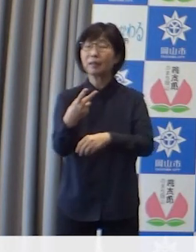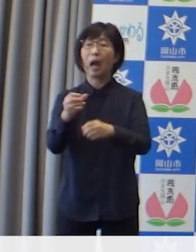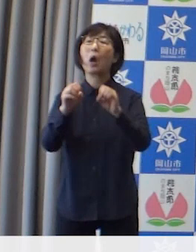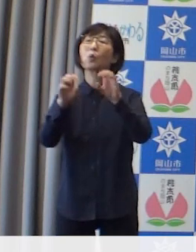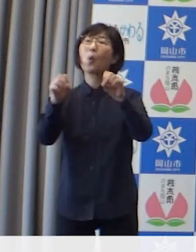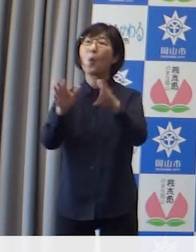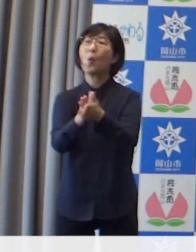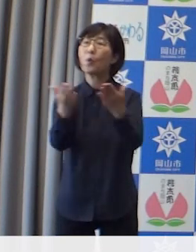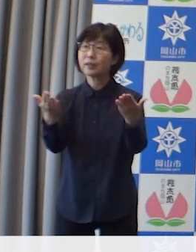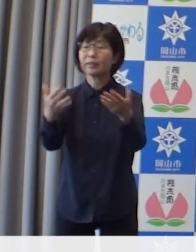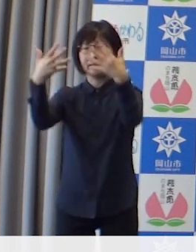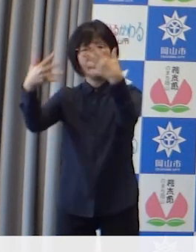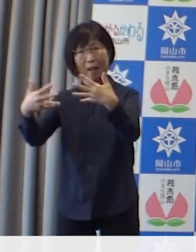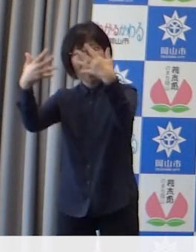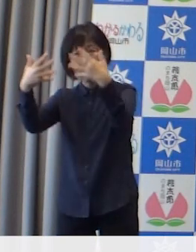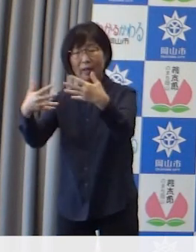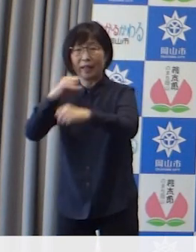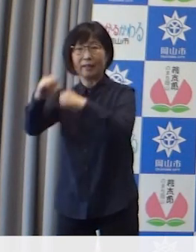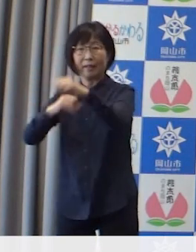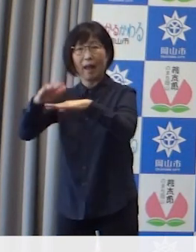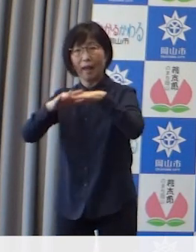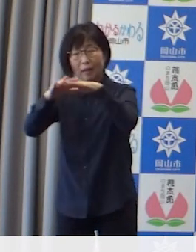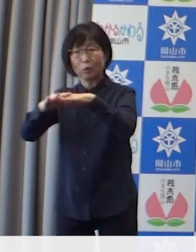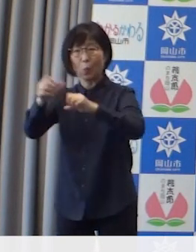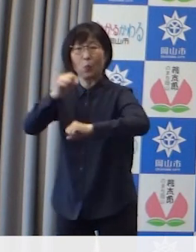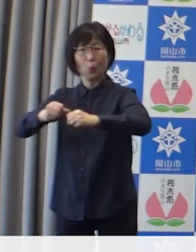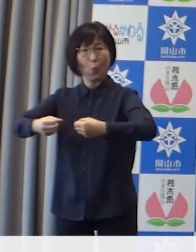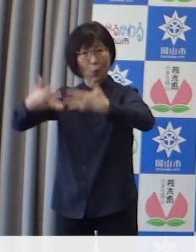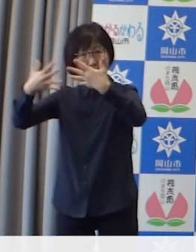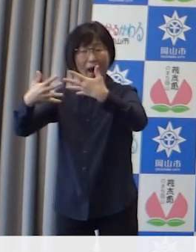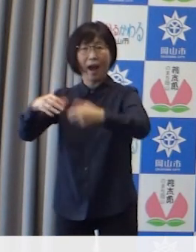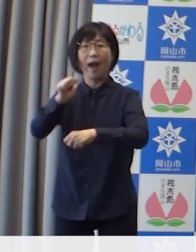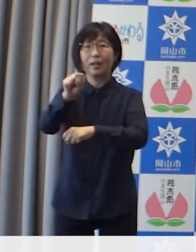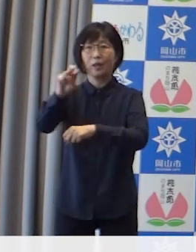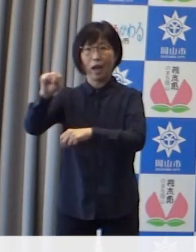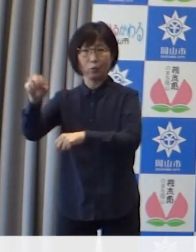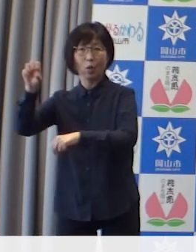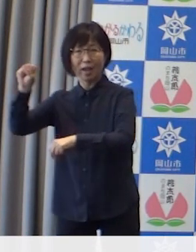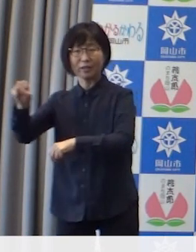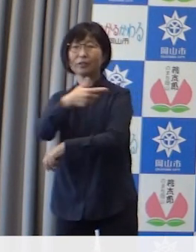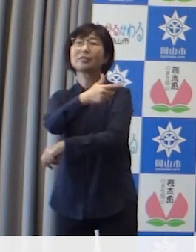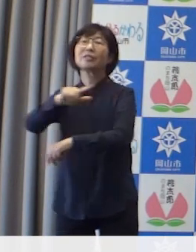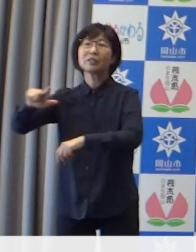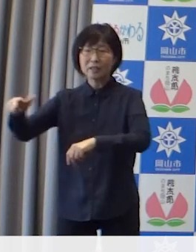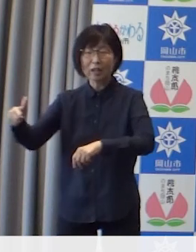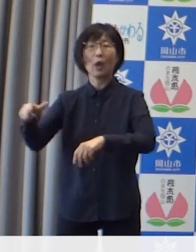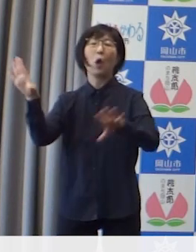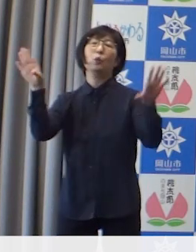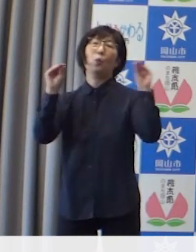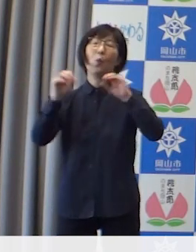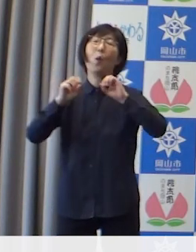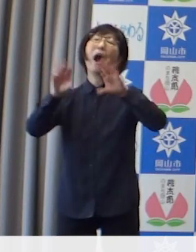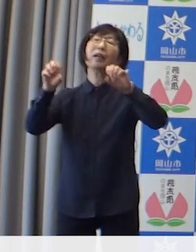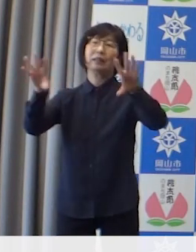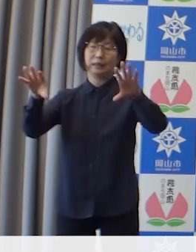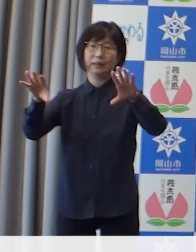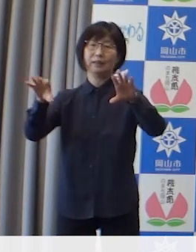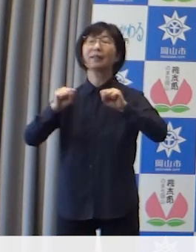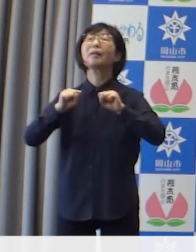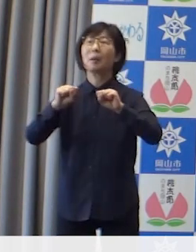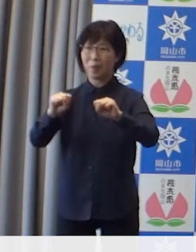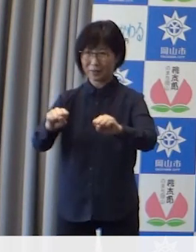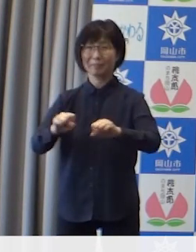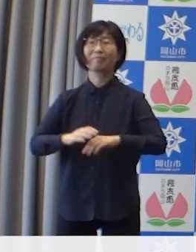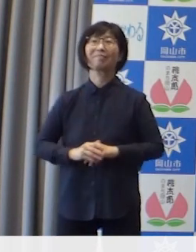誌、テレビ番組、インターネット動画、SNS などで情報発信を行っております